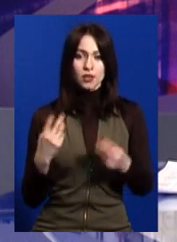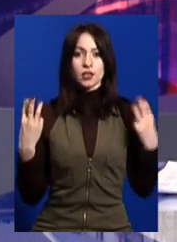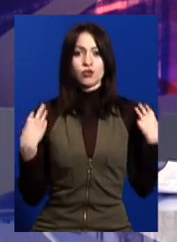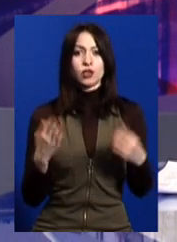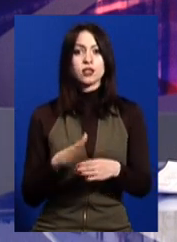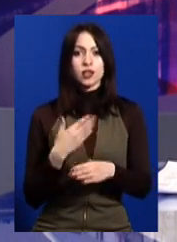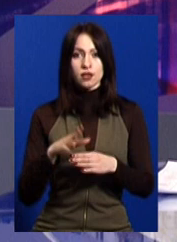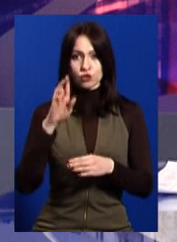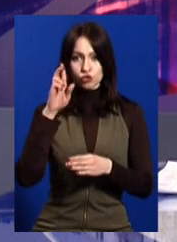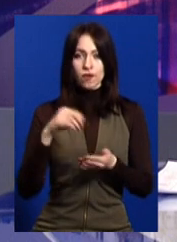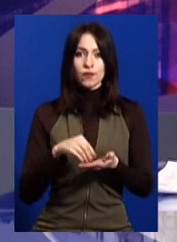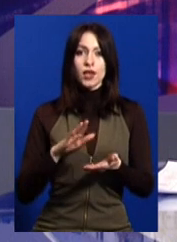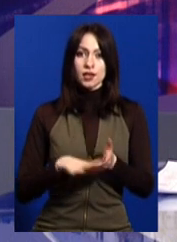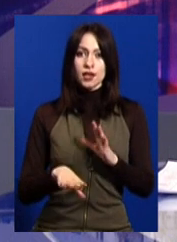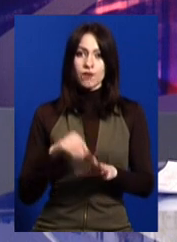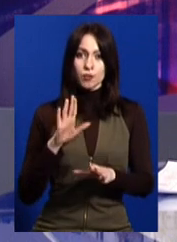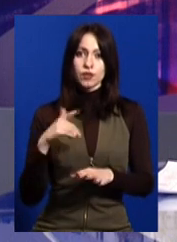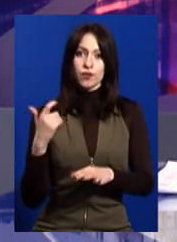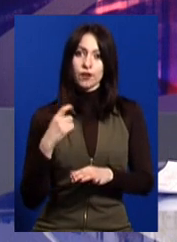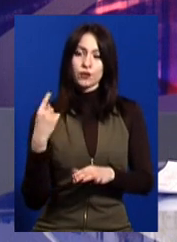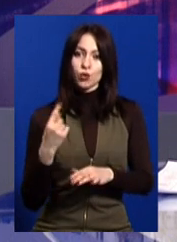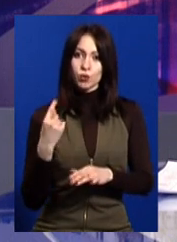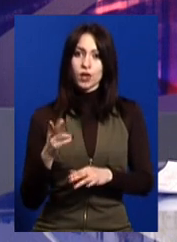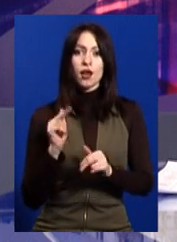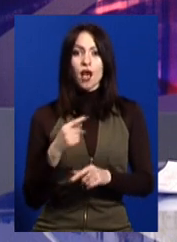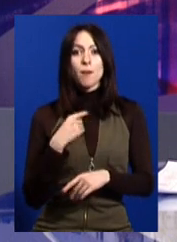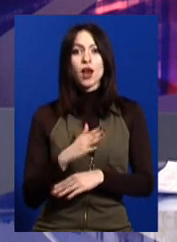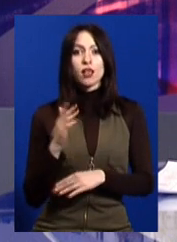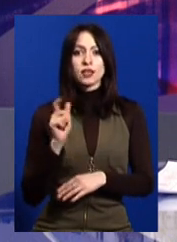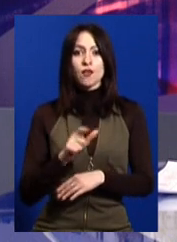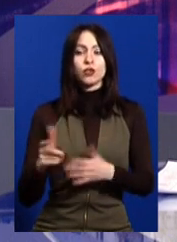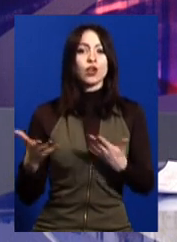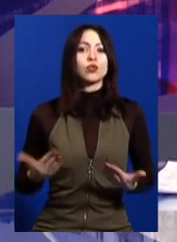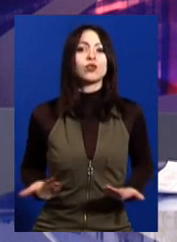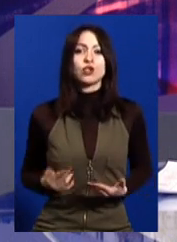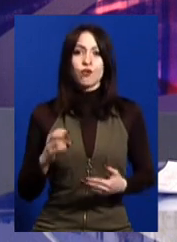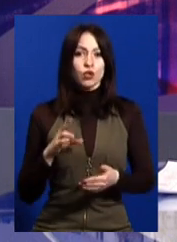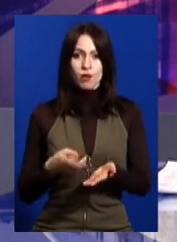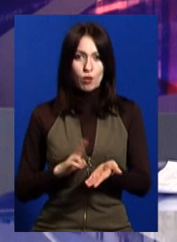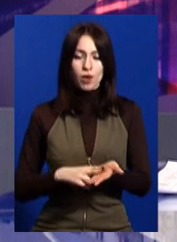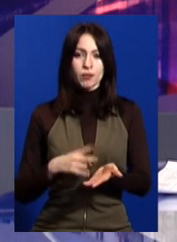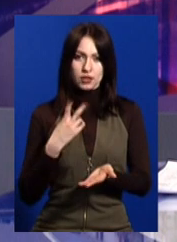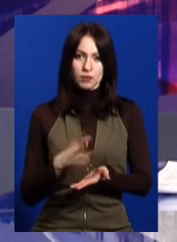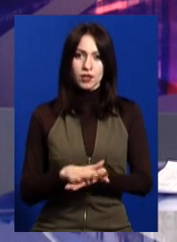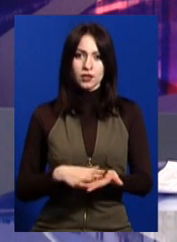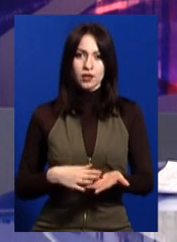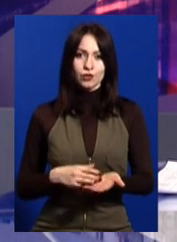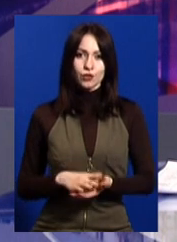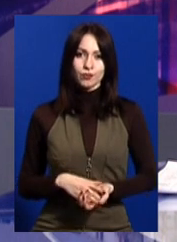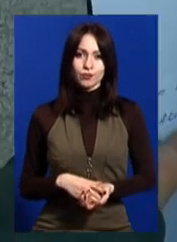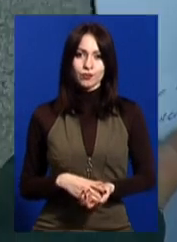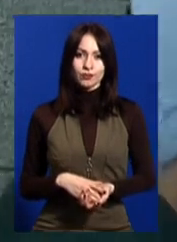відділу Державного реєстру виборців у Харківській області. Як проголосувати людині, яка мешкає не за пропискою, дізнавалася Альона